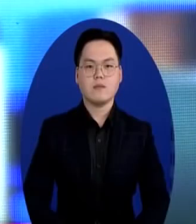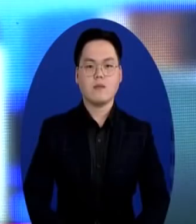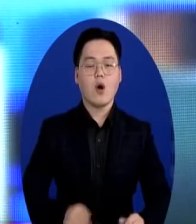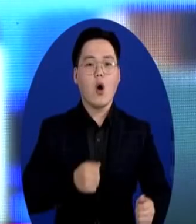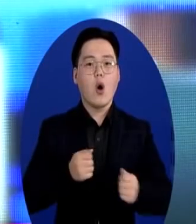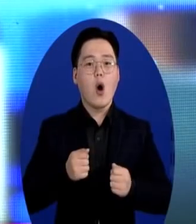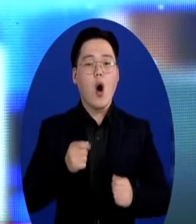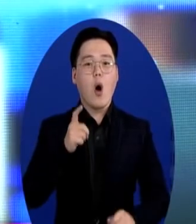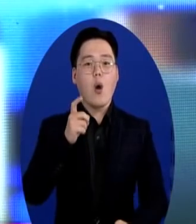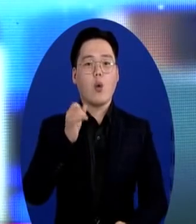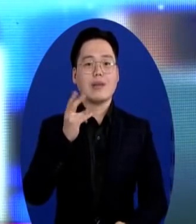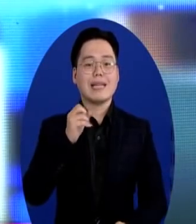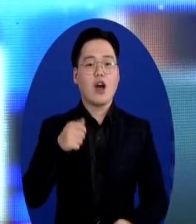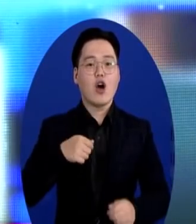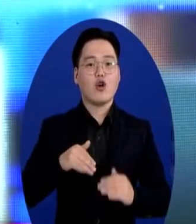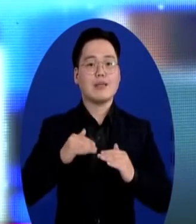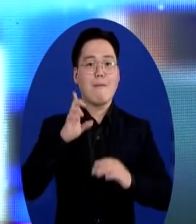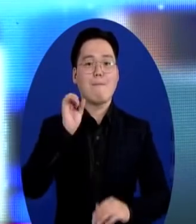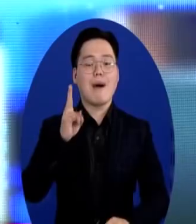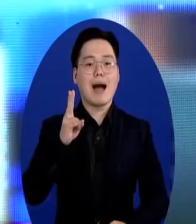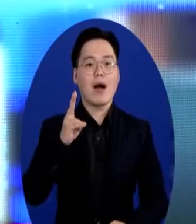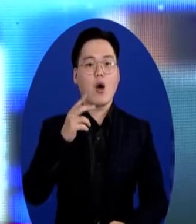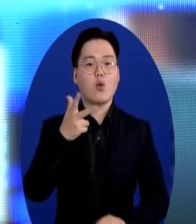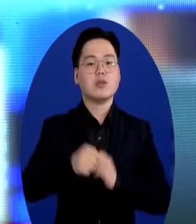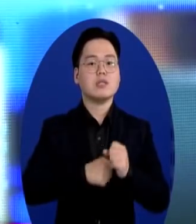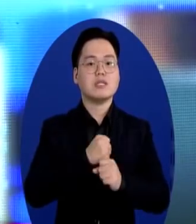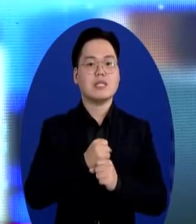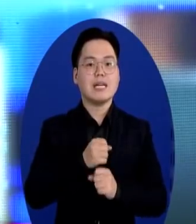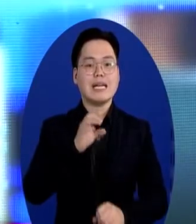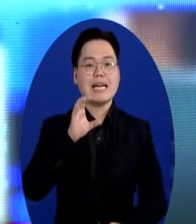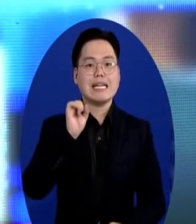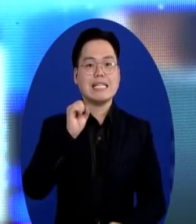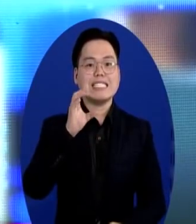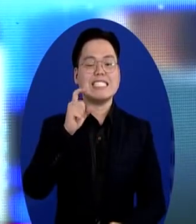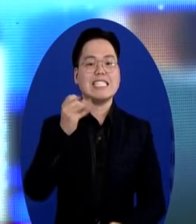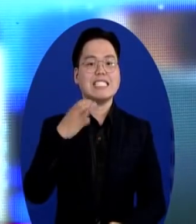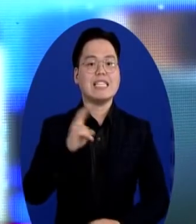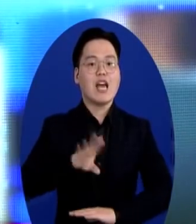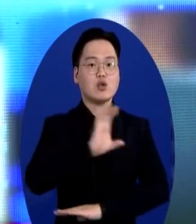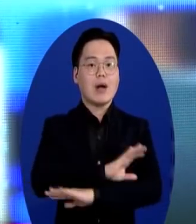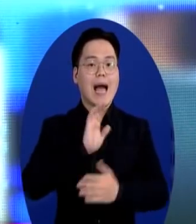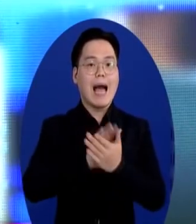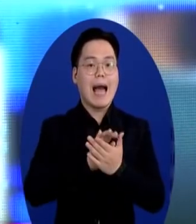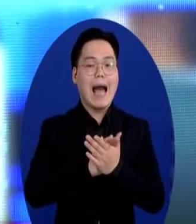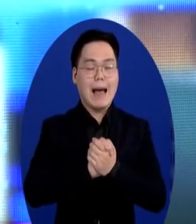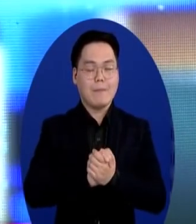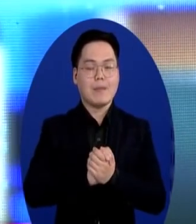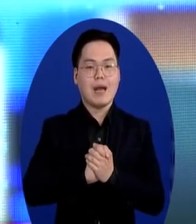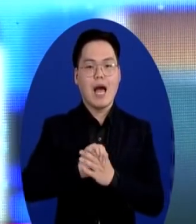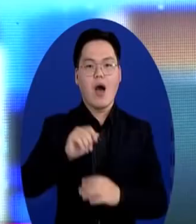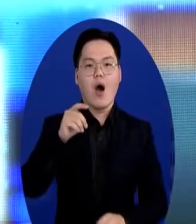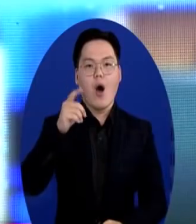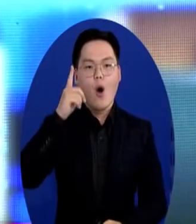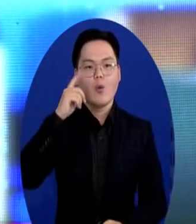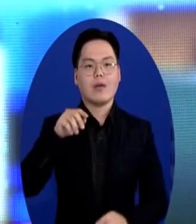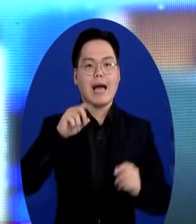Худалдаа хөгжлийн банк хүйсэн байгуулагдсныхаа 30 жилийн ойн хүрээнд санхүү эдийн засгийн сургуультай хамтран хуримтлалтай Монгол аяныг хэрэгжүүлэхээр харилцсан ойлголцлын санамж